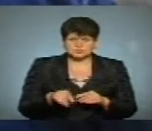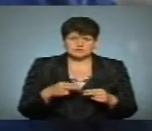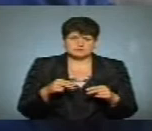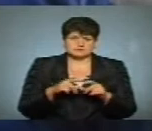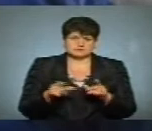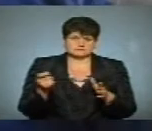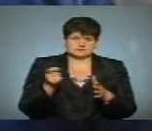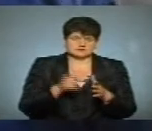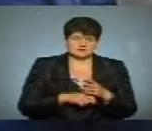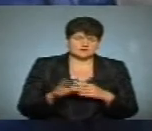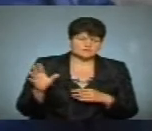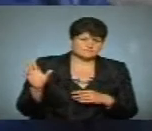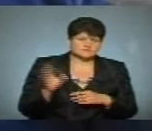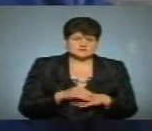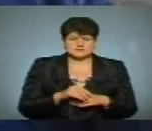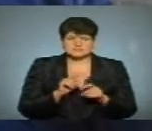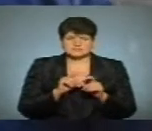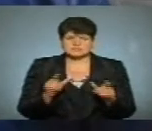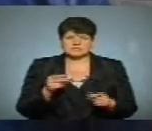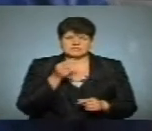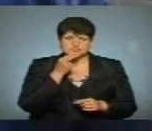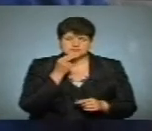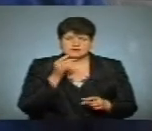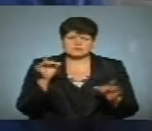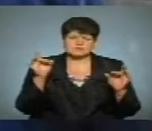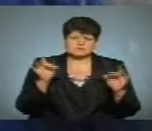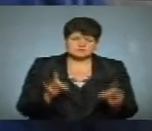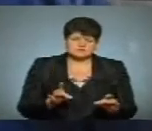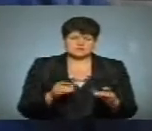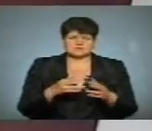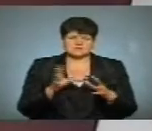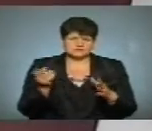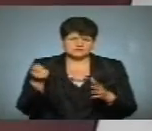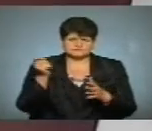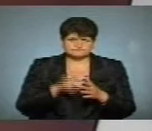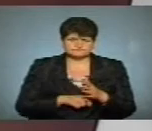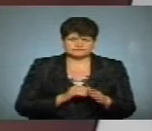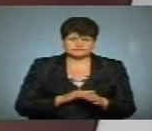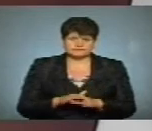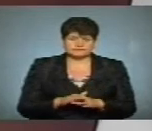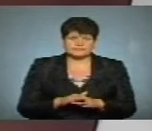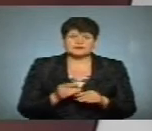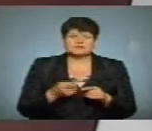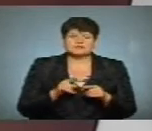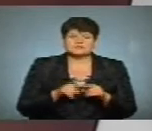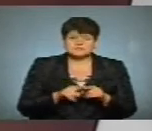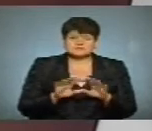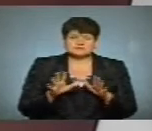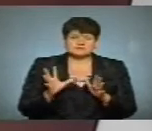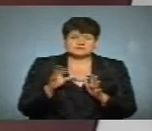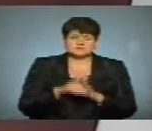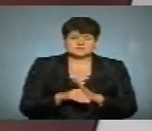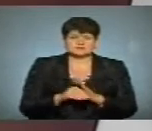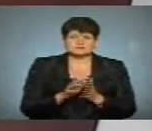закриваються. І всі заклади харчування, наприклад, ресторанного типу повністю закриті. Відомості про цей випадок внесли до єдиного